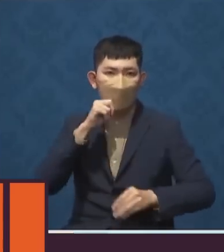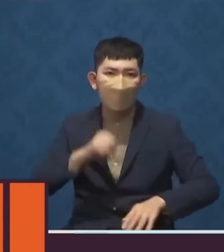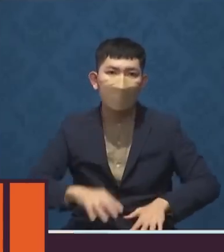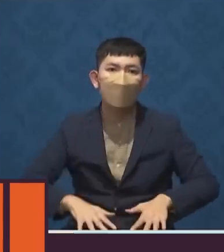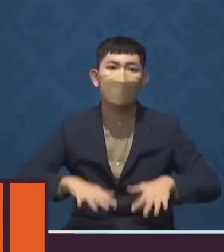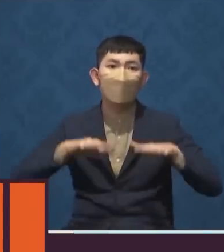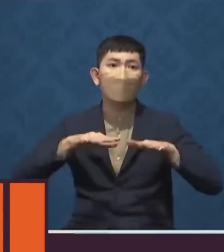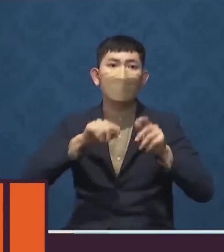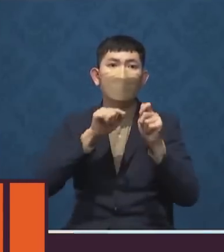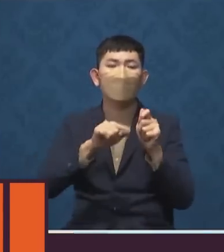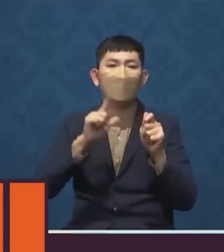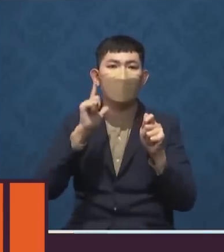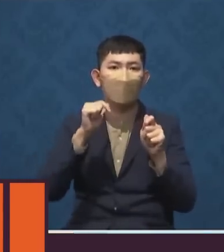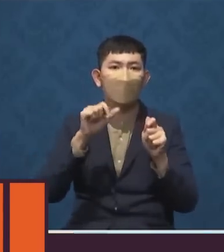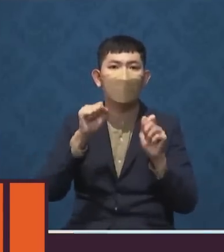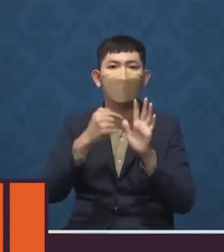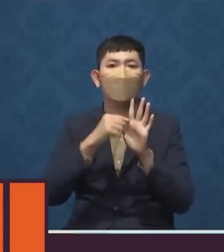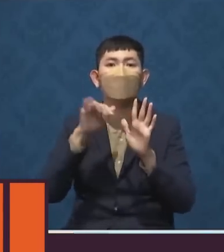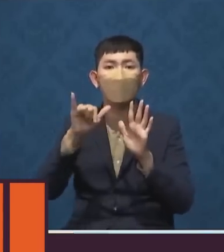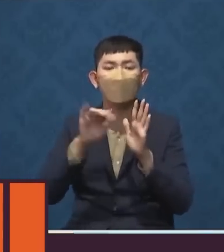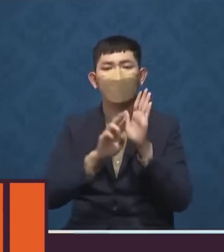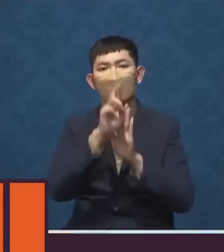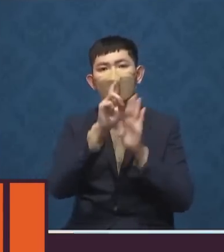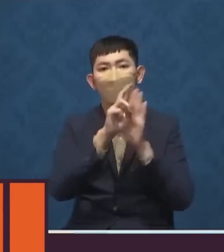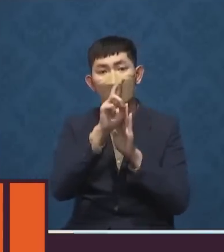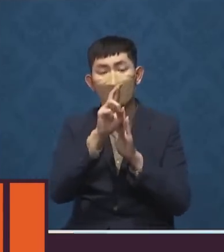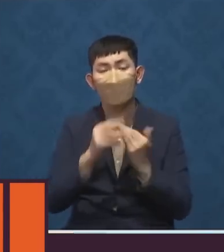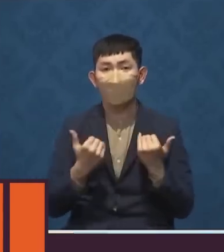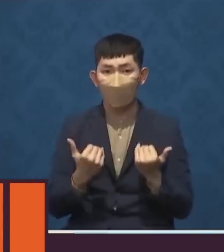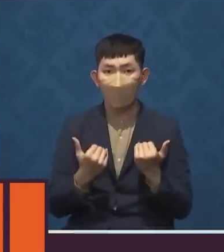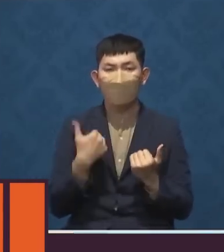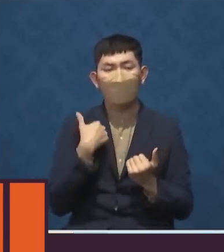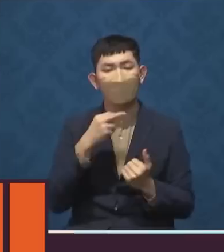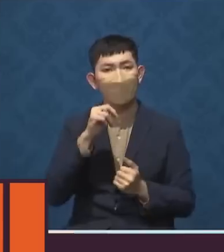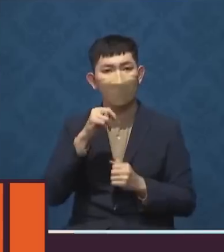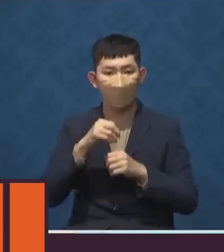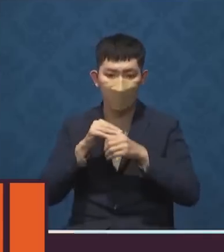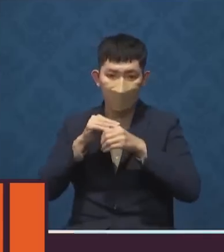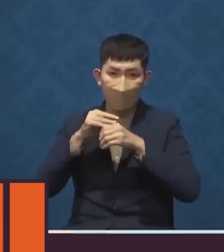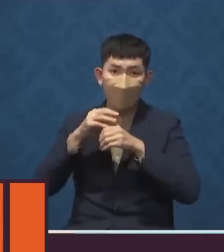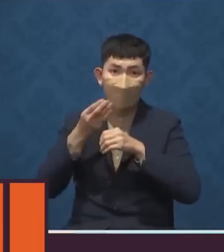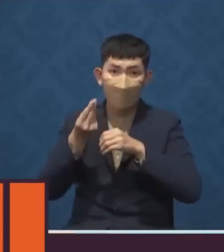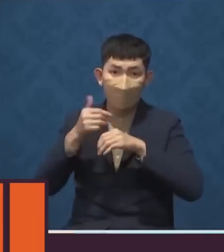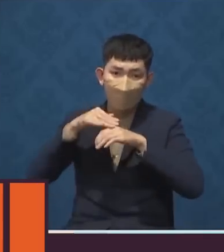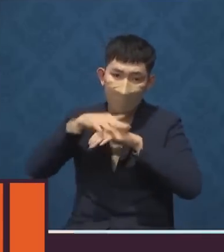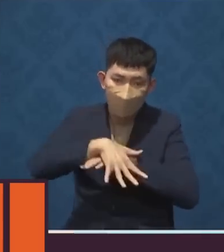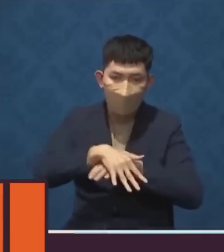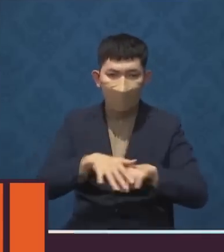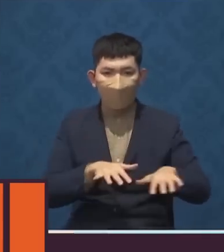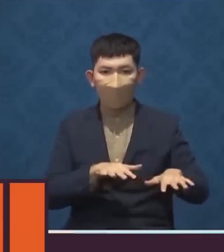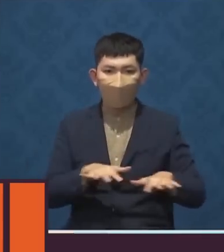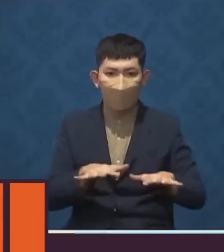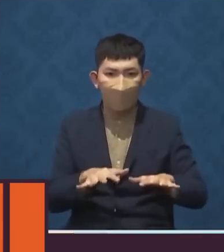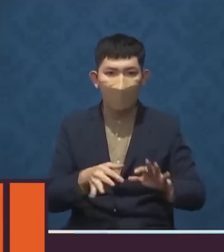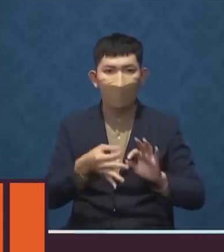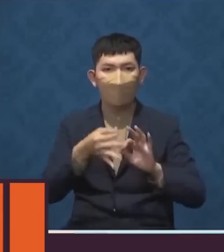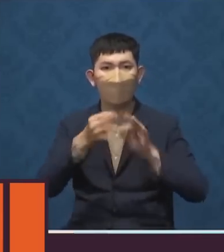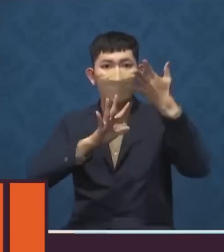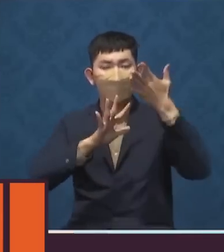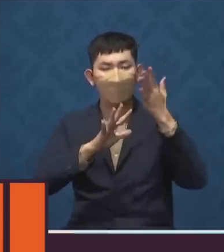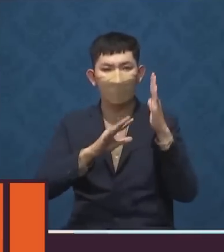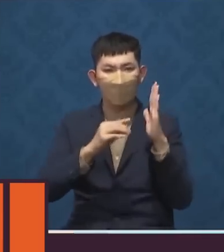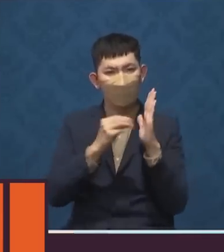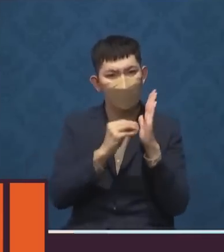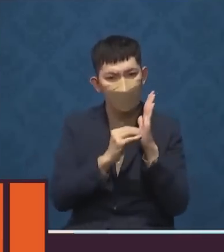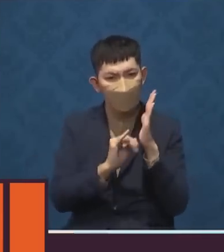ที่อำเภอแม่สายจงหวัเชียงรายสัปดาฬ์นี้อาจะมดนเถิม อาจจะมแ่นดนไว้ อาจจะมีไไม่ทั้งใเมืองก็ต่จง